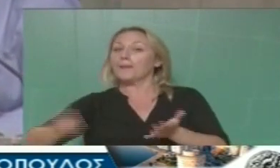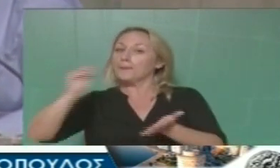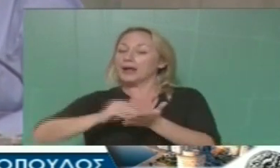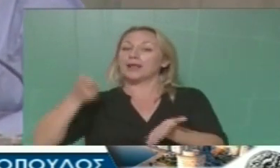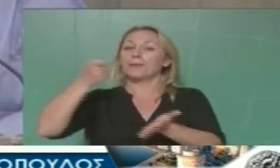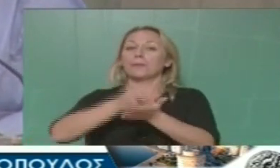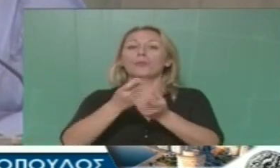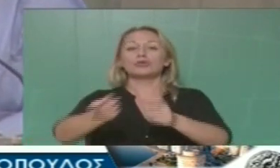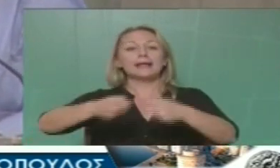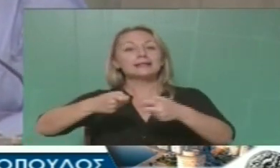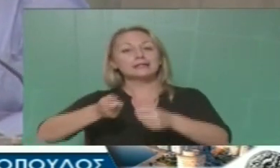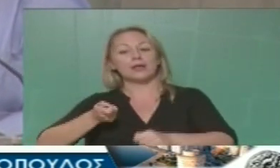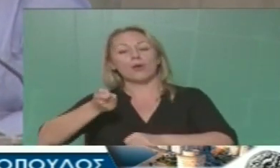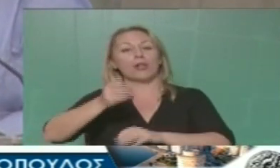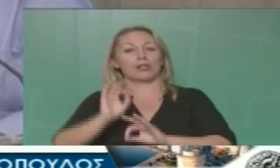με το εισιτήριο.